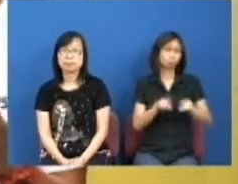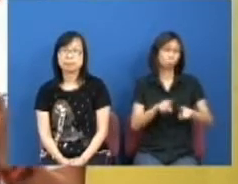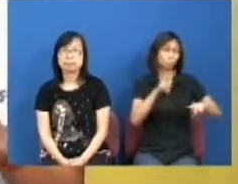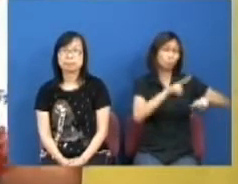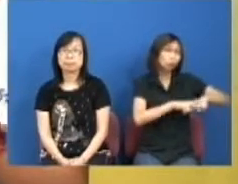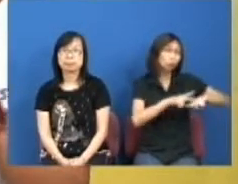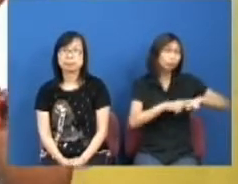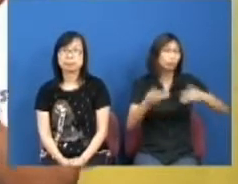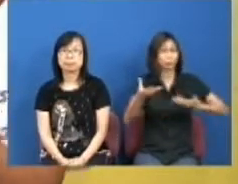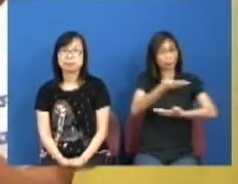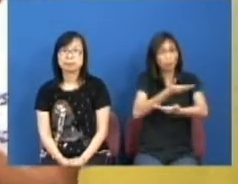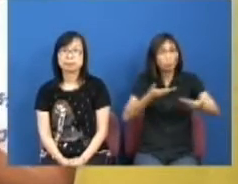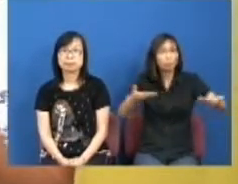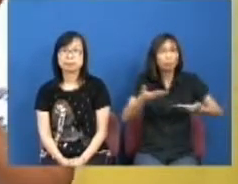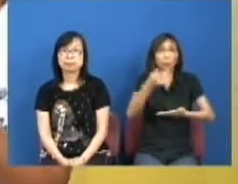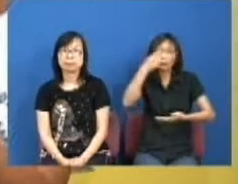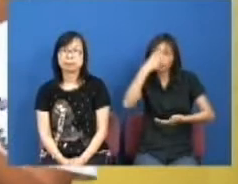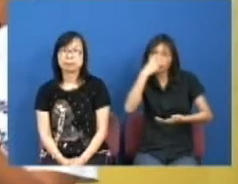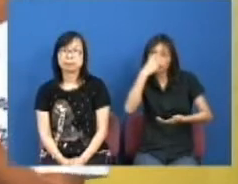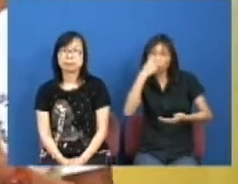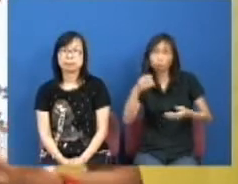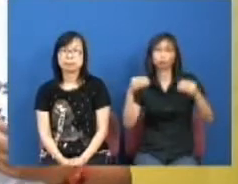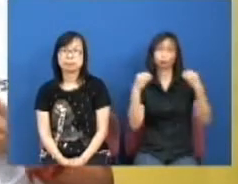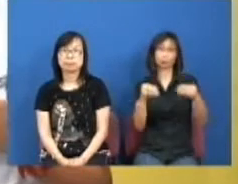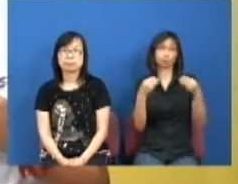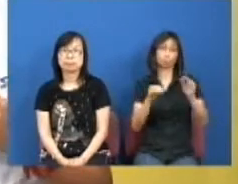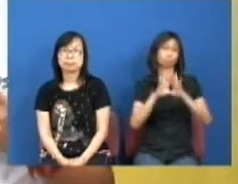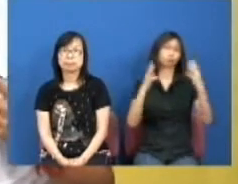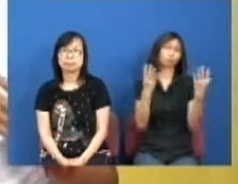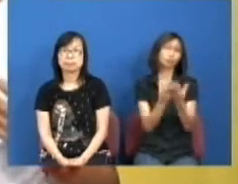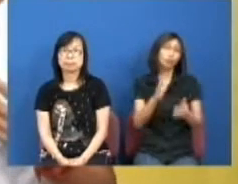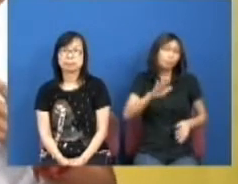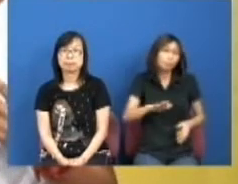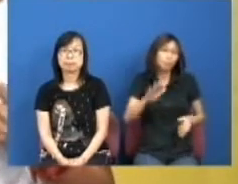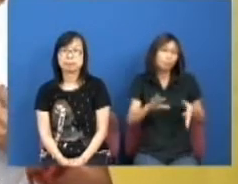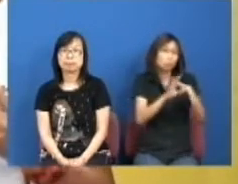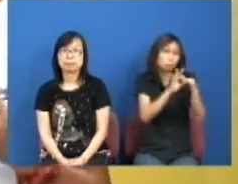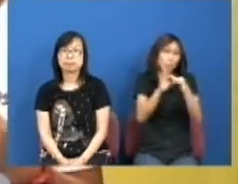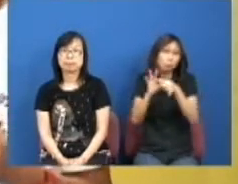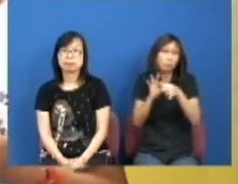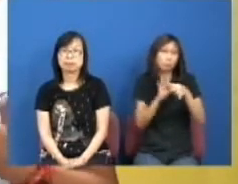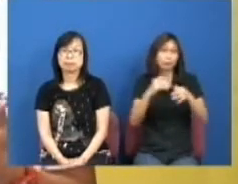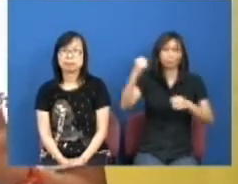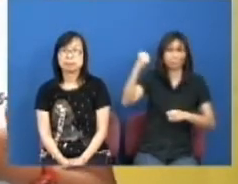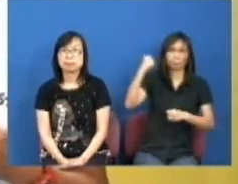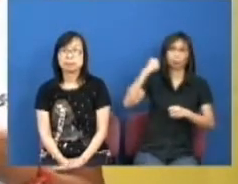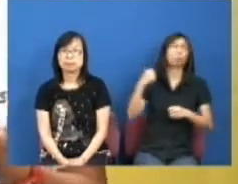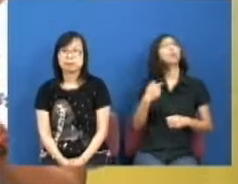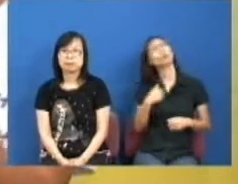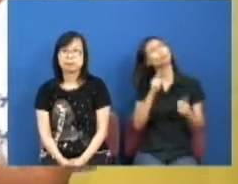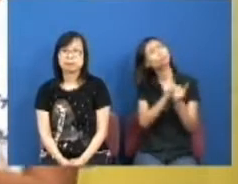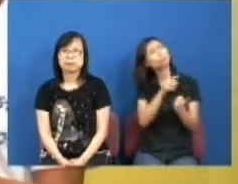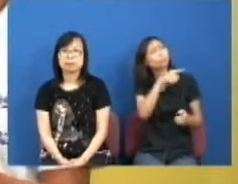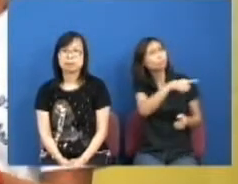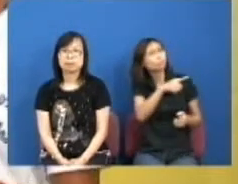團，慢慢建立嗰個關係，慢慢拉攏。咁甚至我對佢嘅一啲印象觀察咧，佢政治